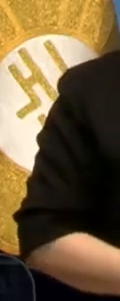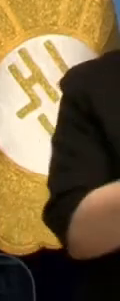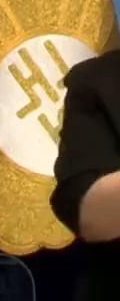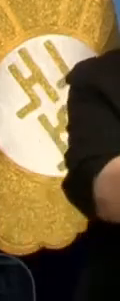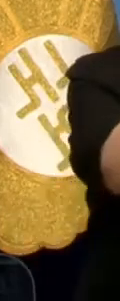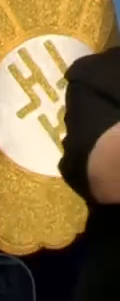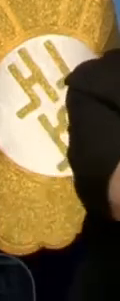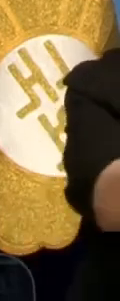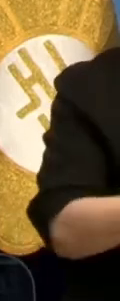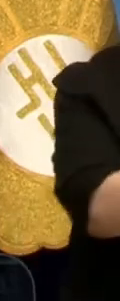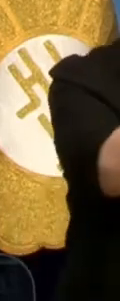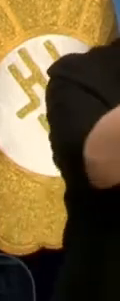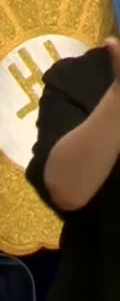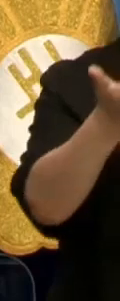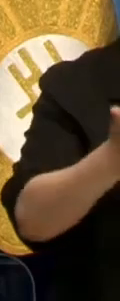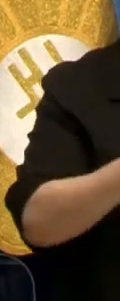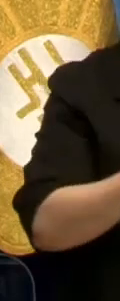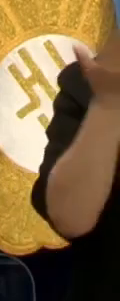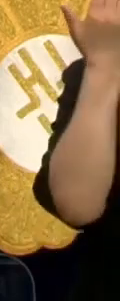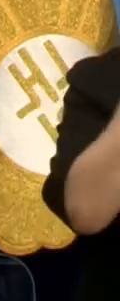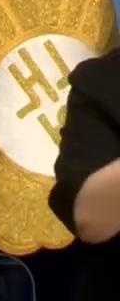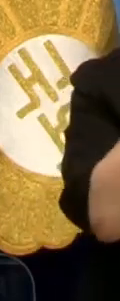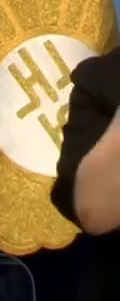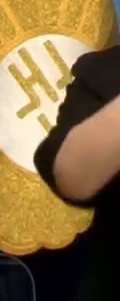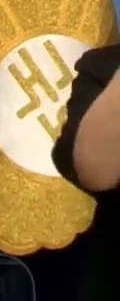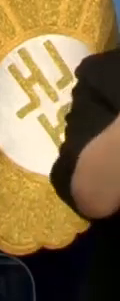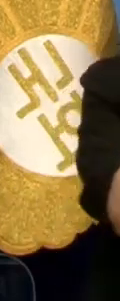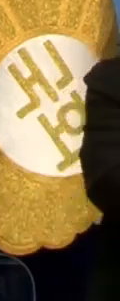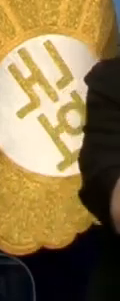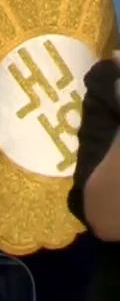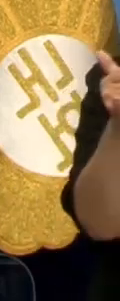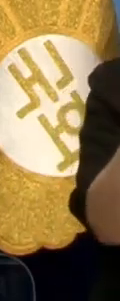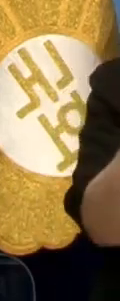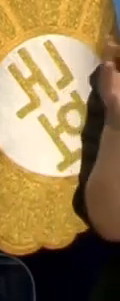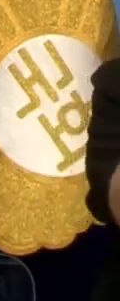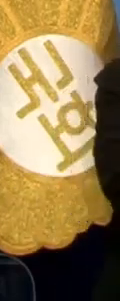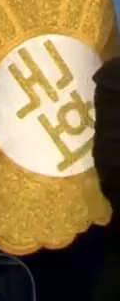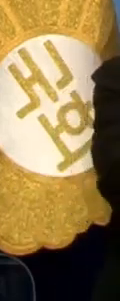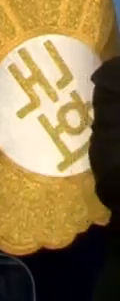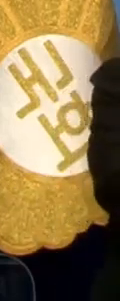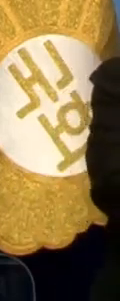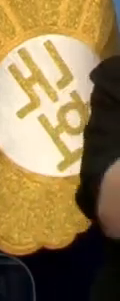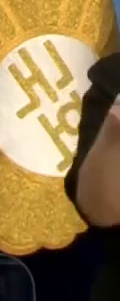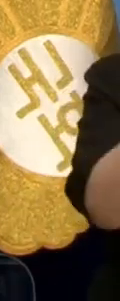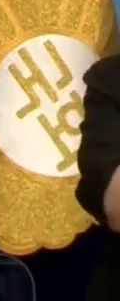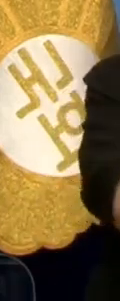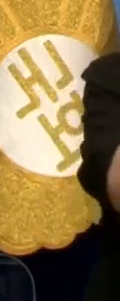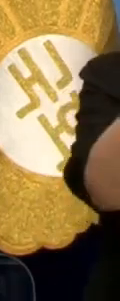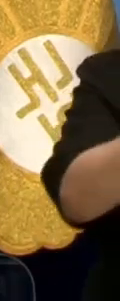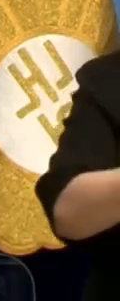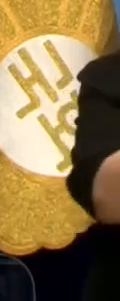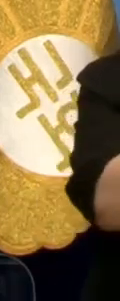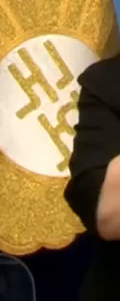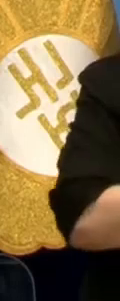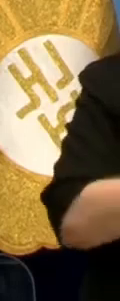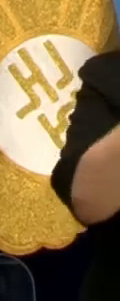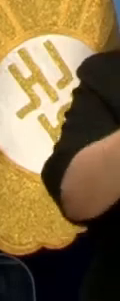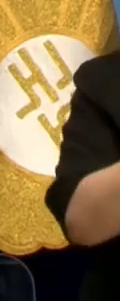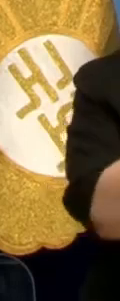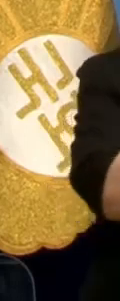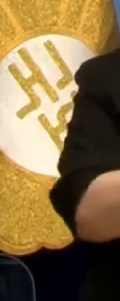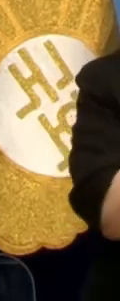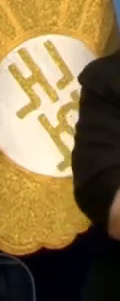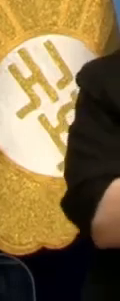존경하는 국민 여러분, 지난해 전 국민에게 소멸성 지역화폐로 지급했던 1차